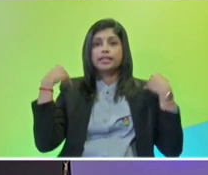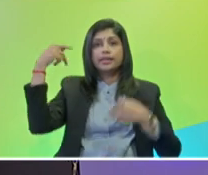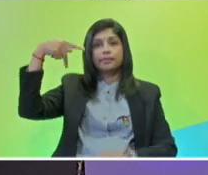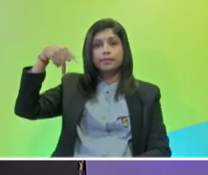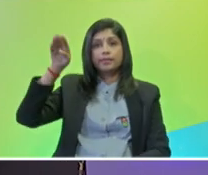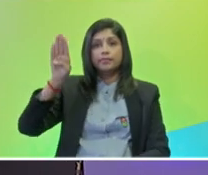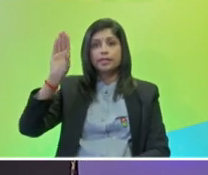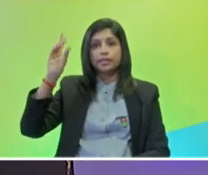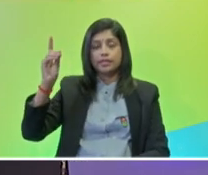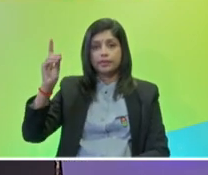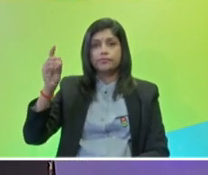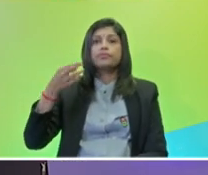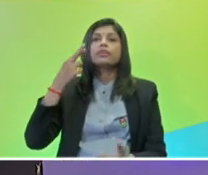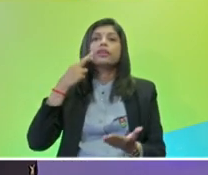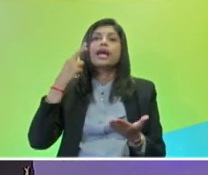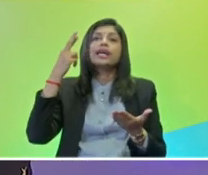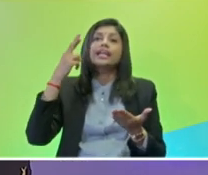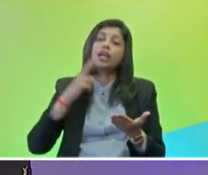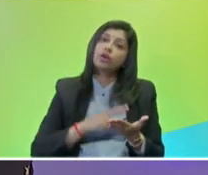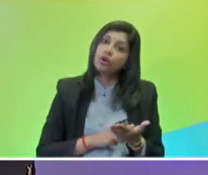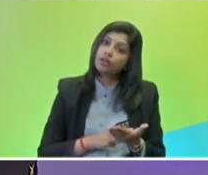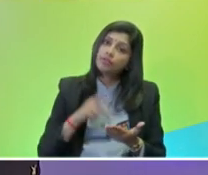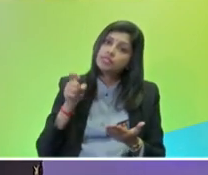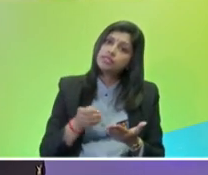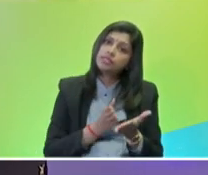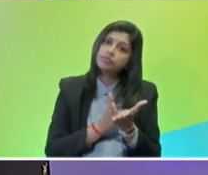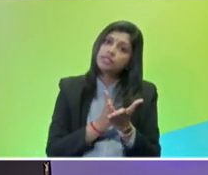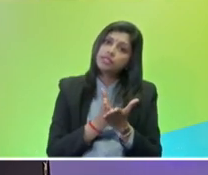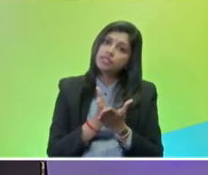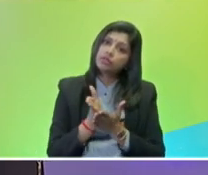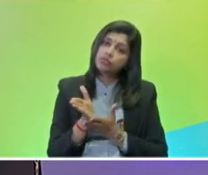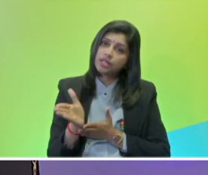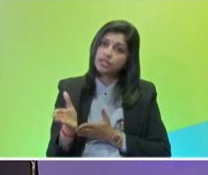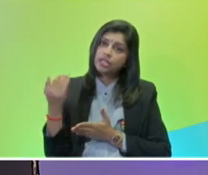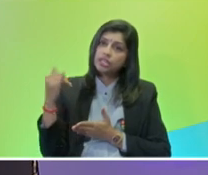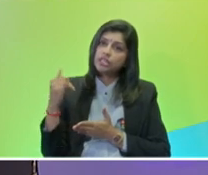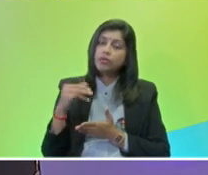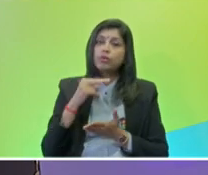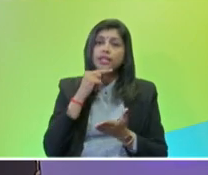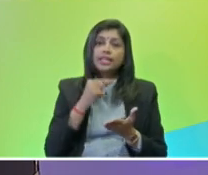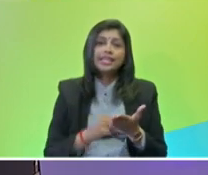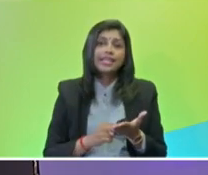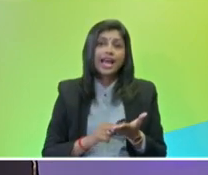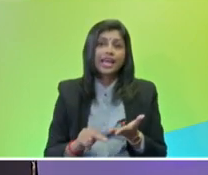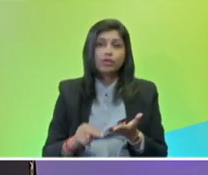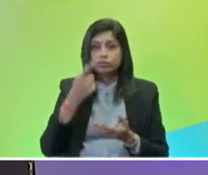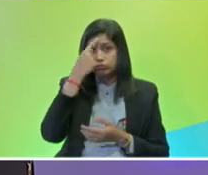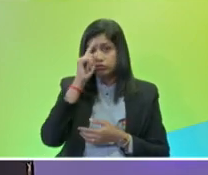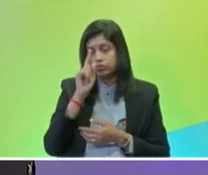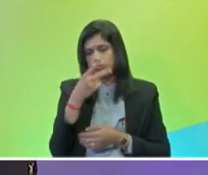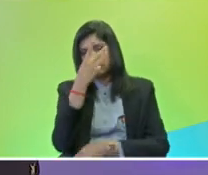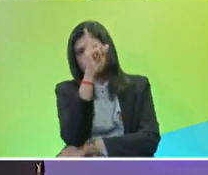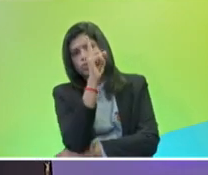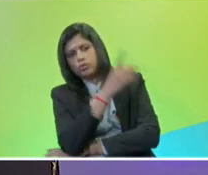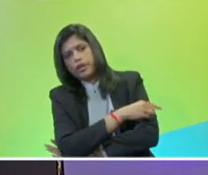ataupun pencak silat kita perlu lakukan secara berurutan kita nilai pada satu hari itu habis data kita akan nilai